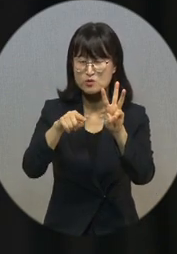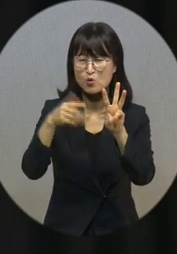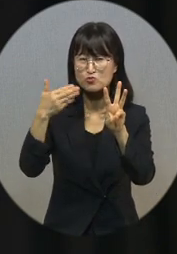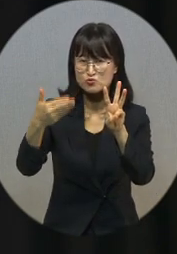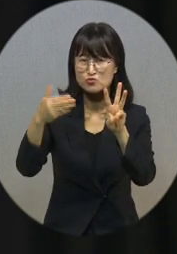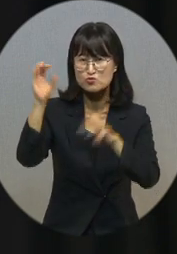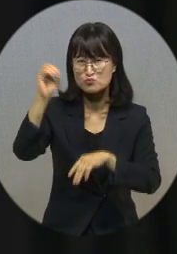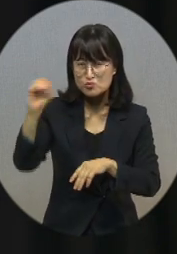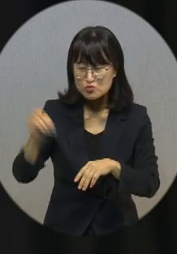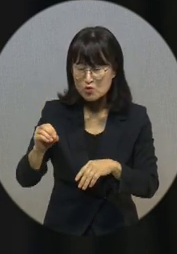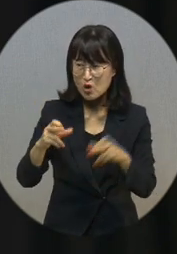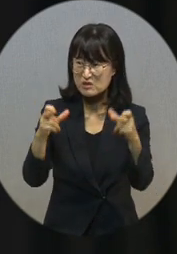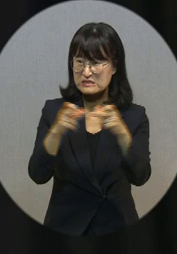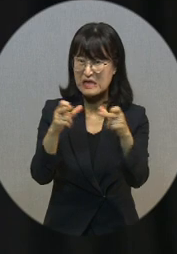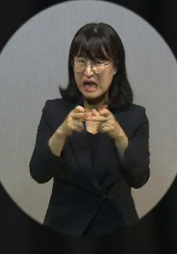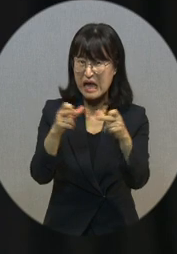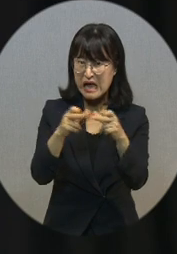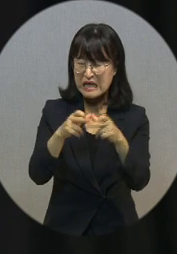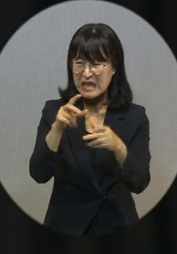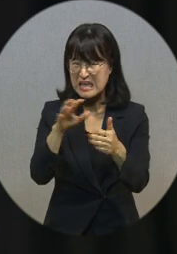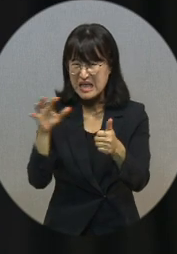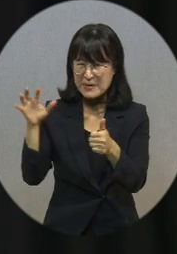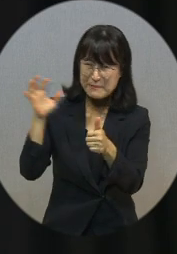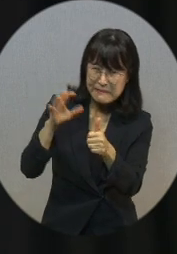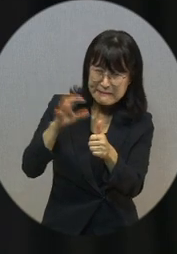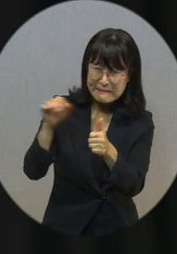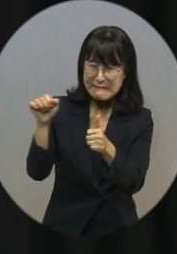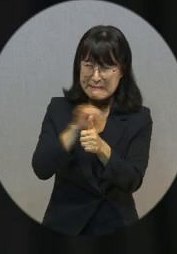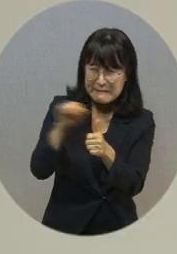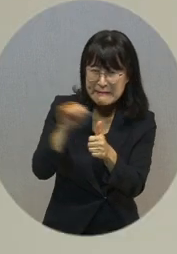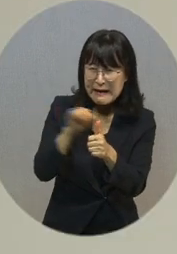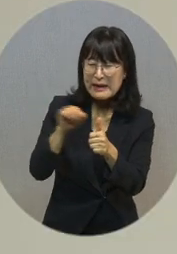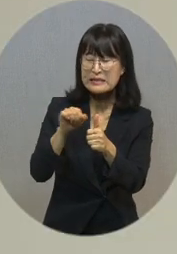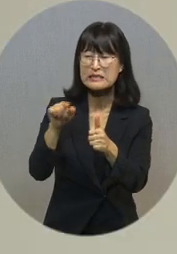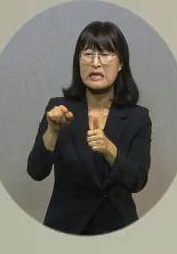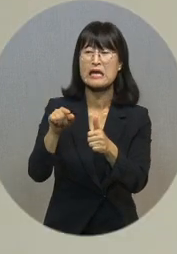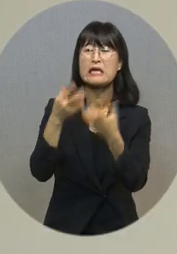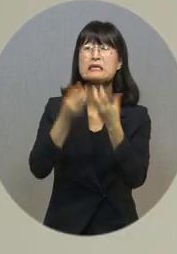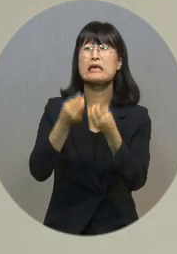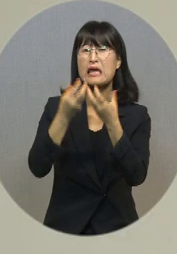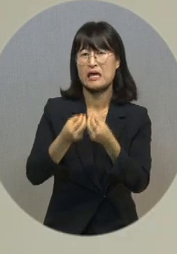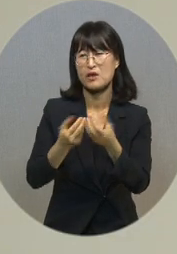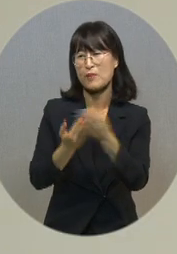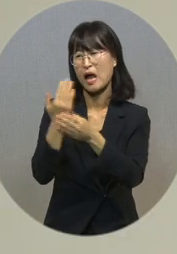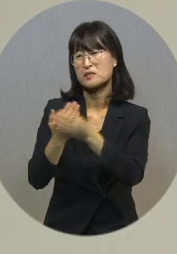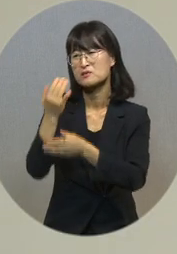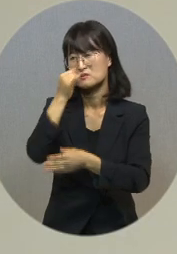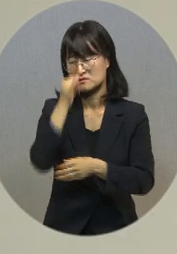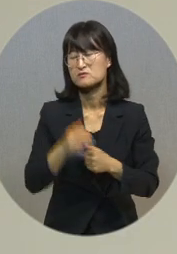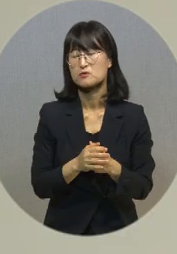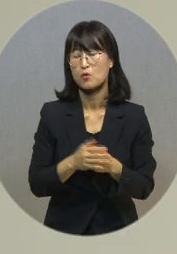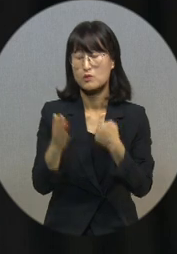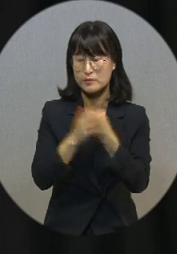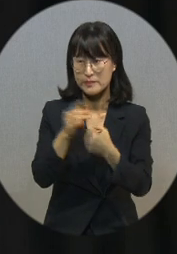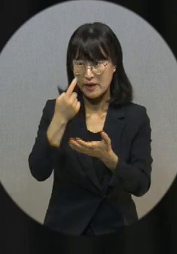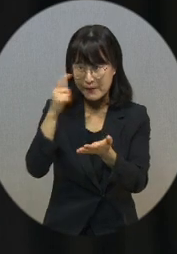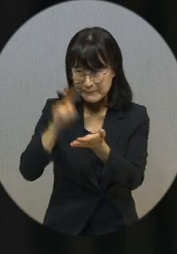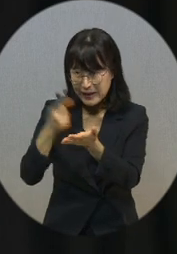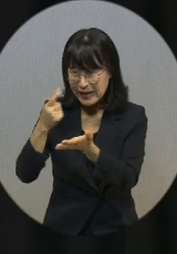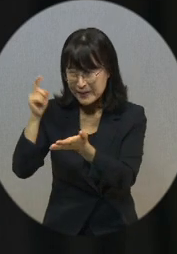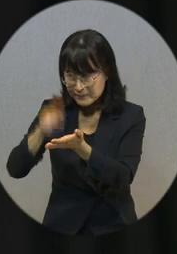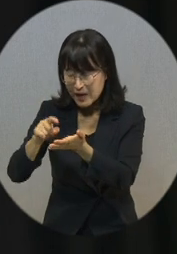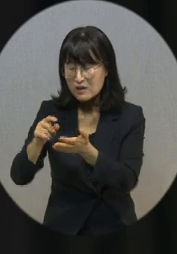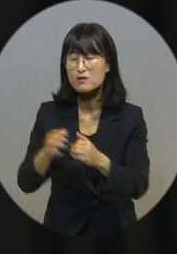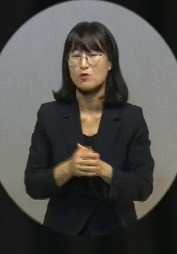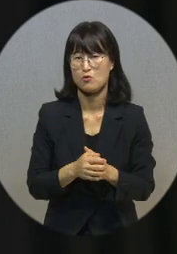폭으로 장애인 학대 의심 사례가 있고 있습니다. 그랬군요. 근데 네, 그런 부분들이 사실 발굴이 되고 네. 또